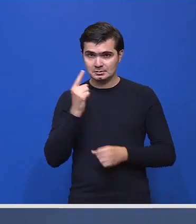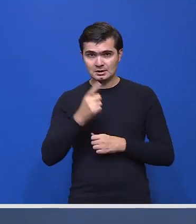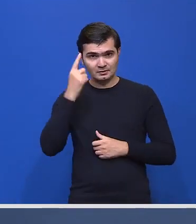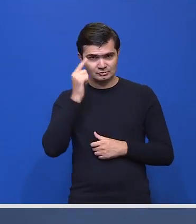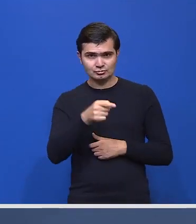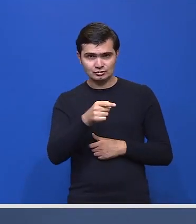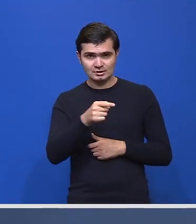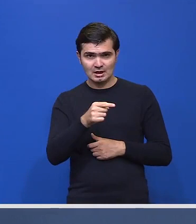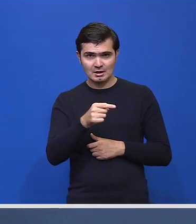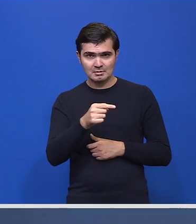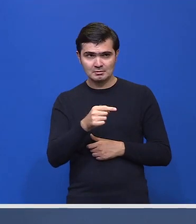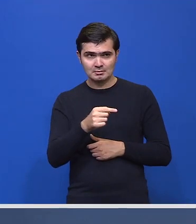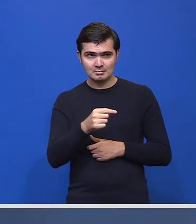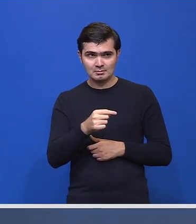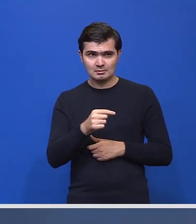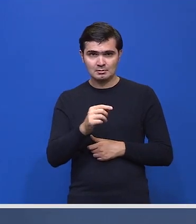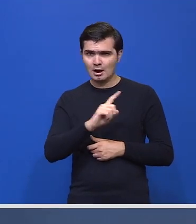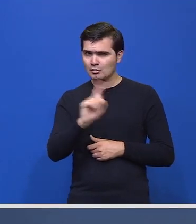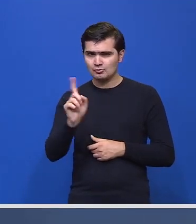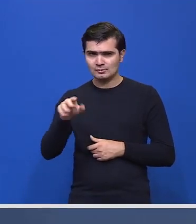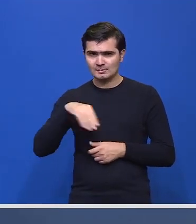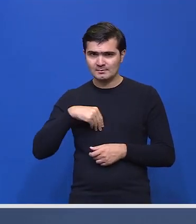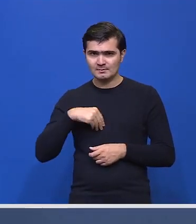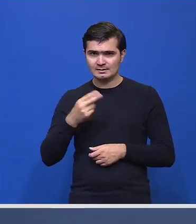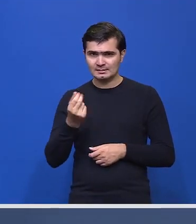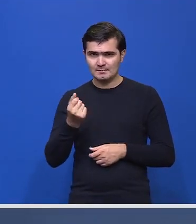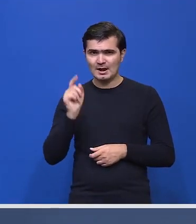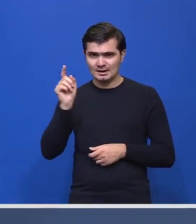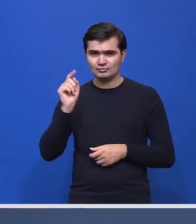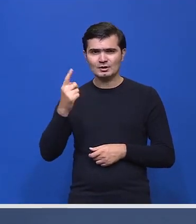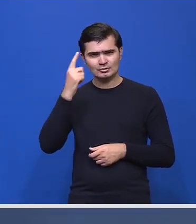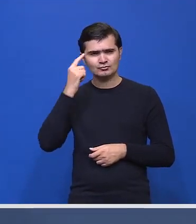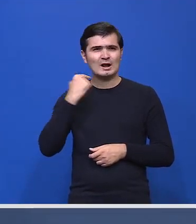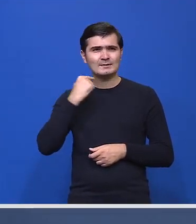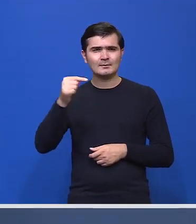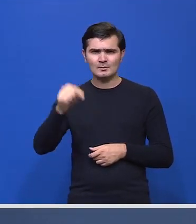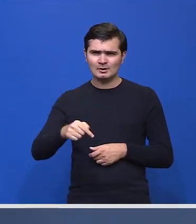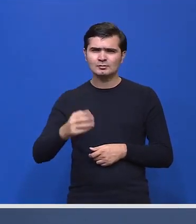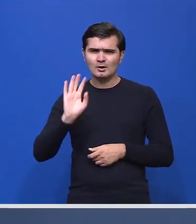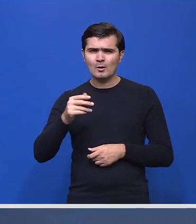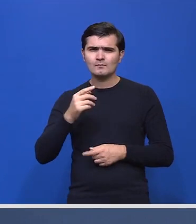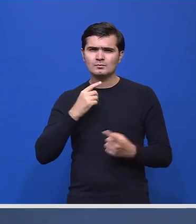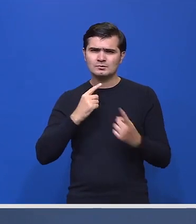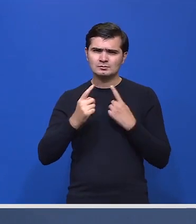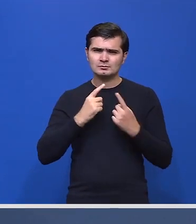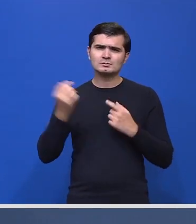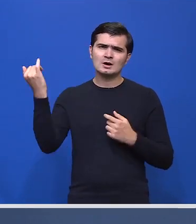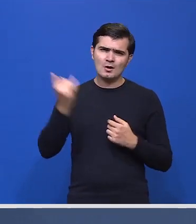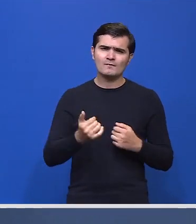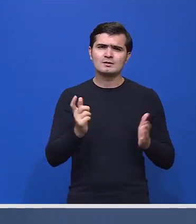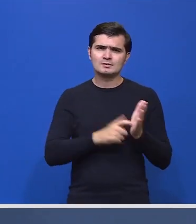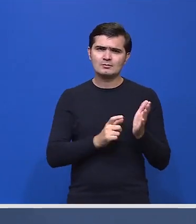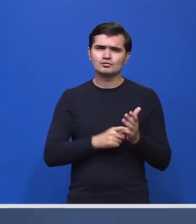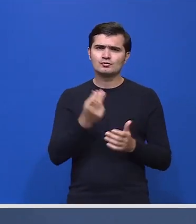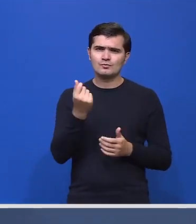această măsură că nu vor mai primi acei bani. Știți că săptămâna aceasta au fost discuții și au venit și au cerut bani, că